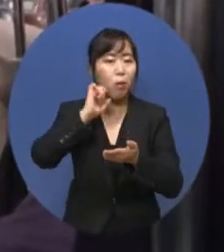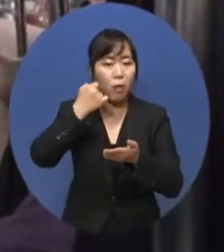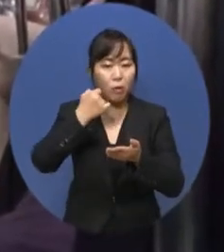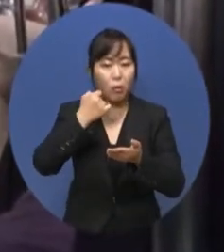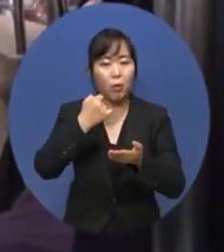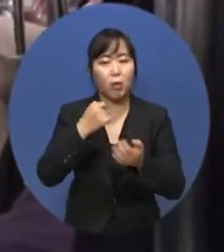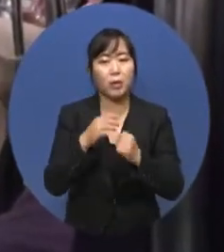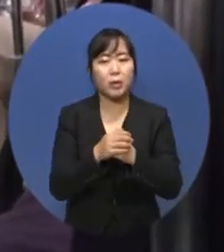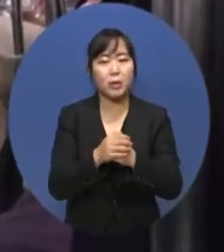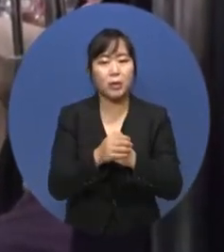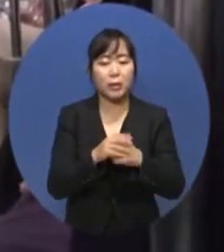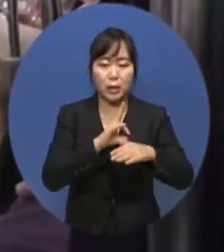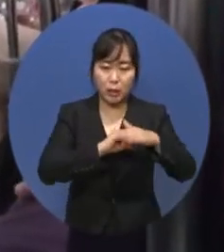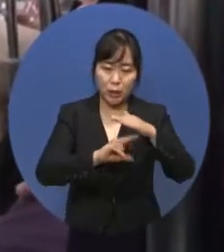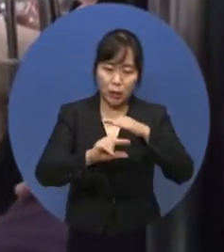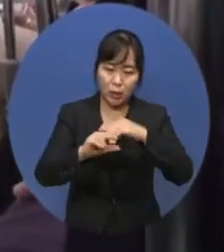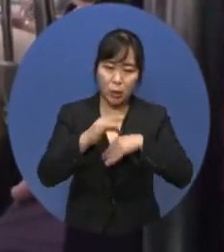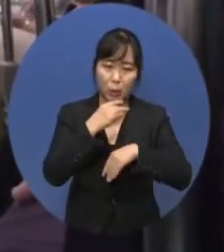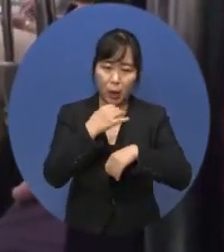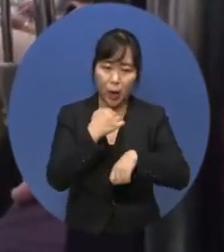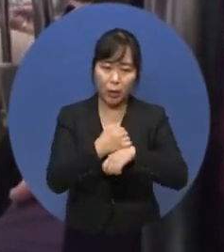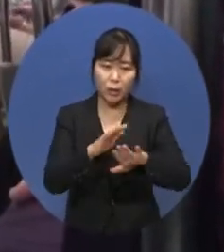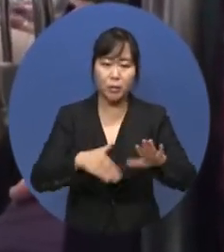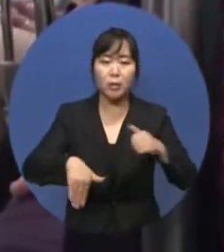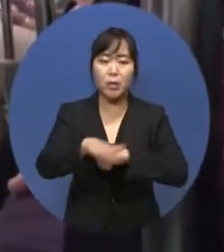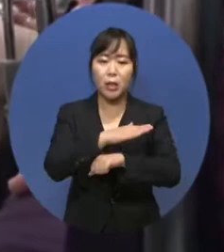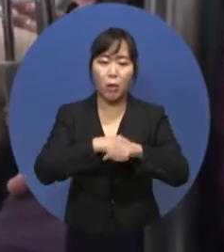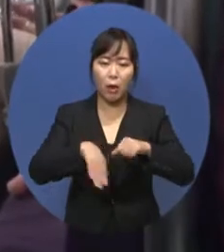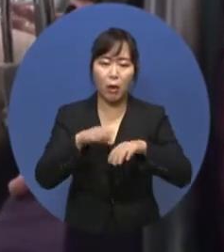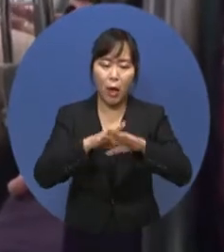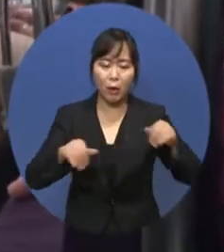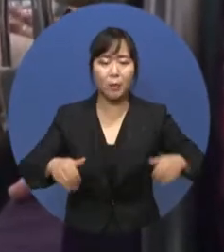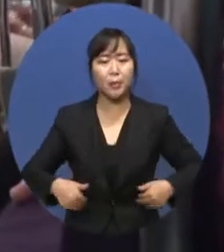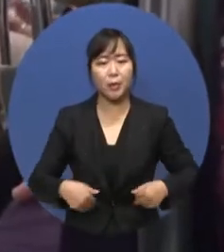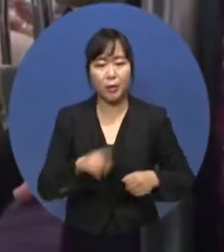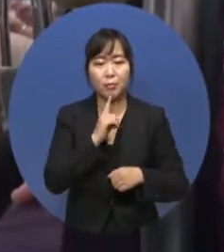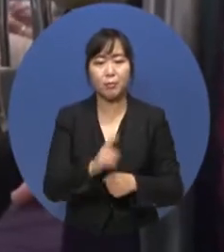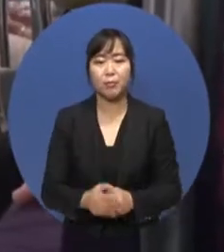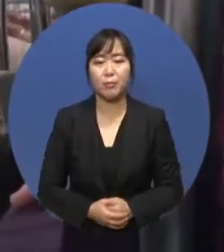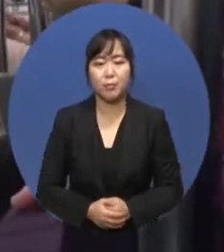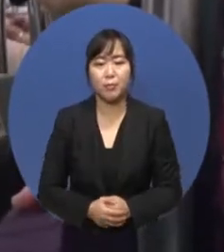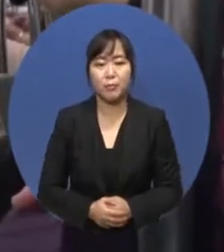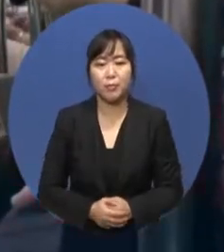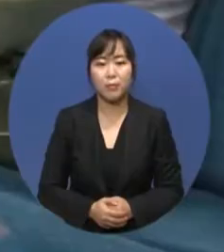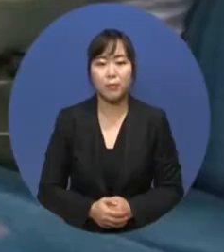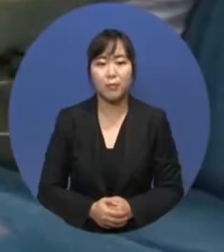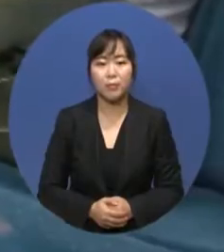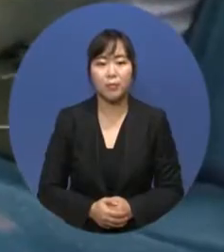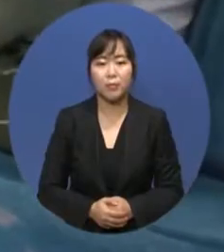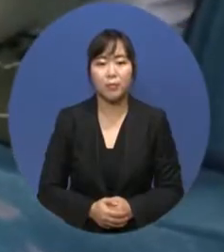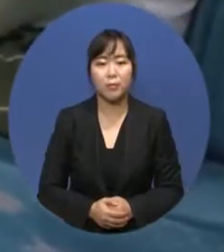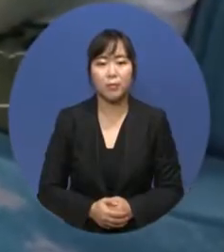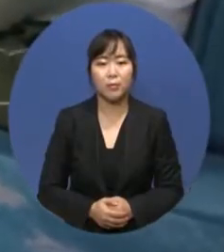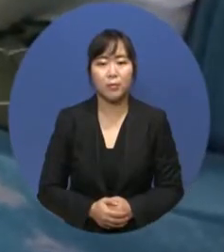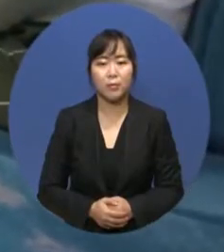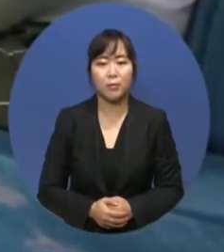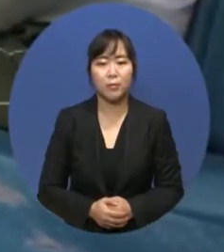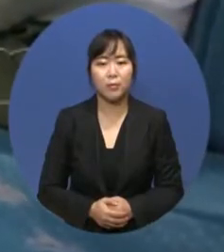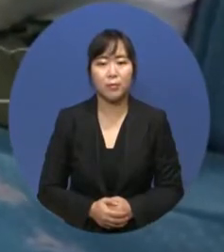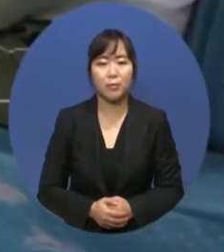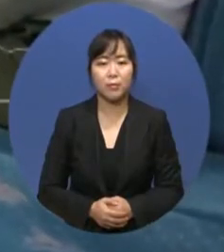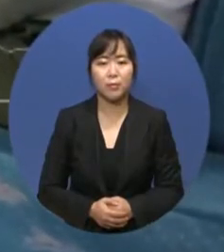오로지 지하철에 의지하고 있는 현안 해결이 절실하다고 호소했습니다. 복지TV 뉴스